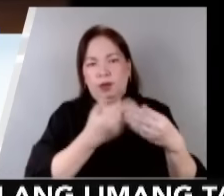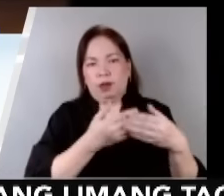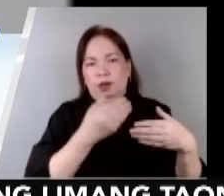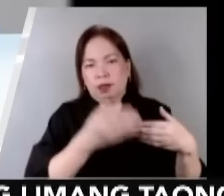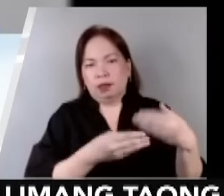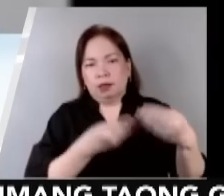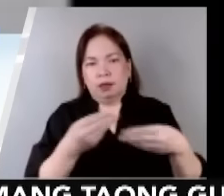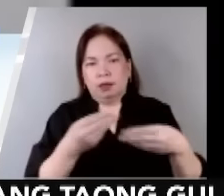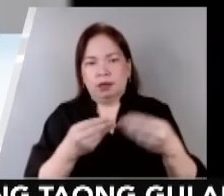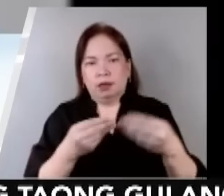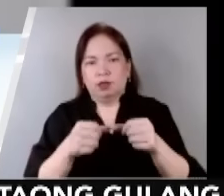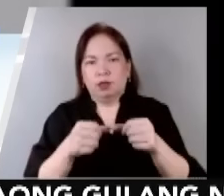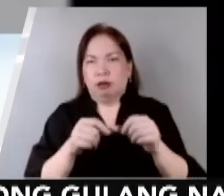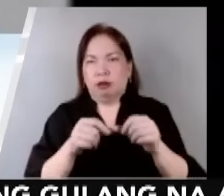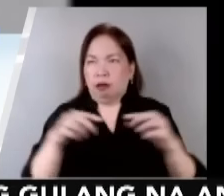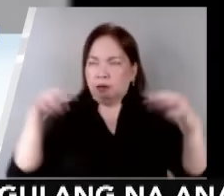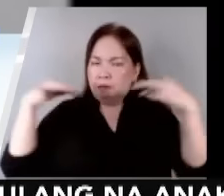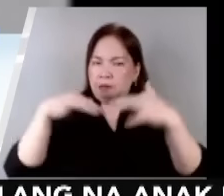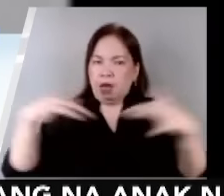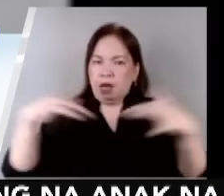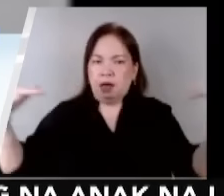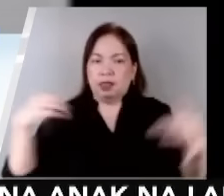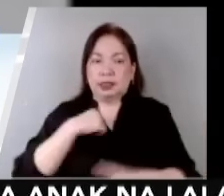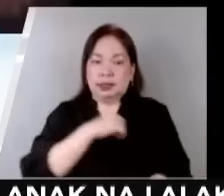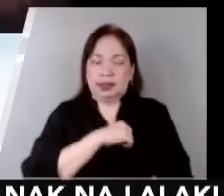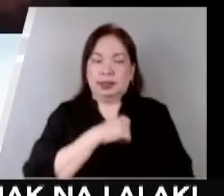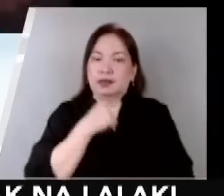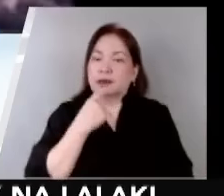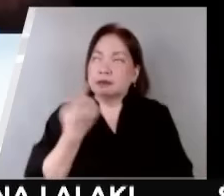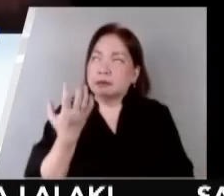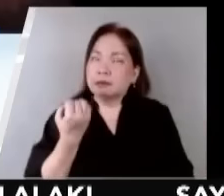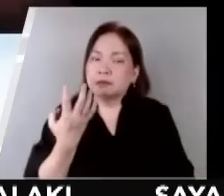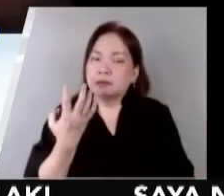sa Senado. The no vote have it.